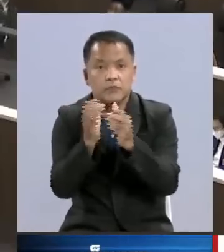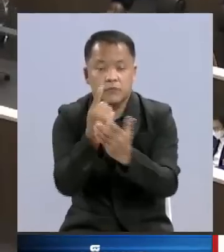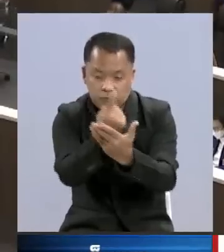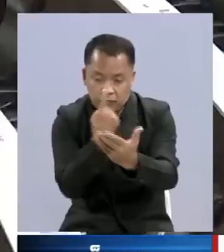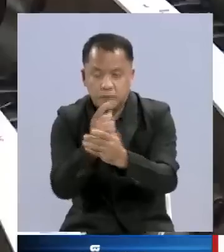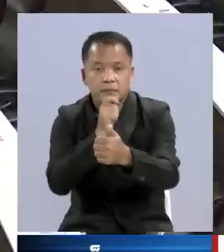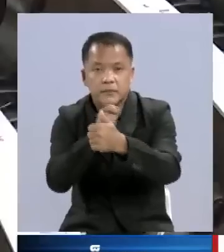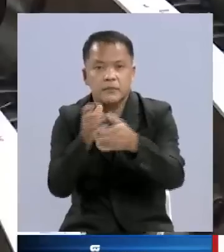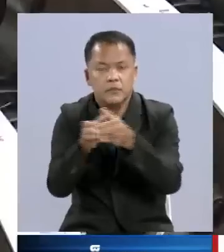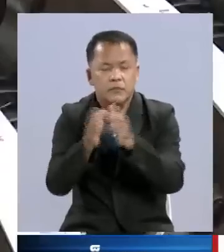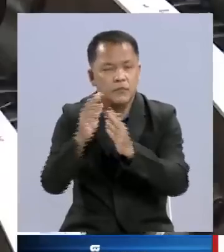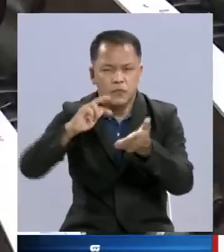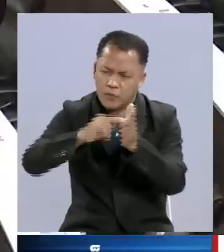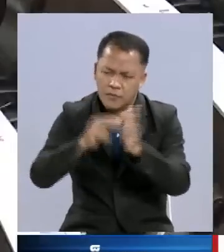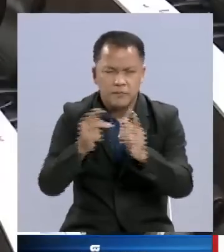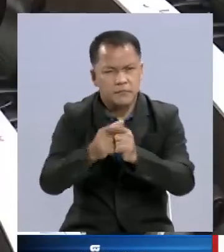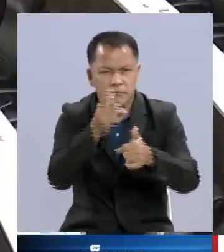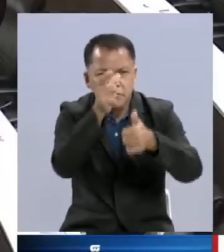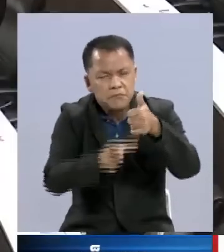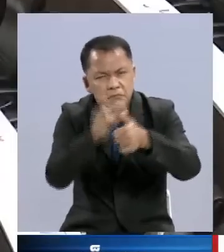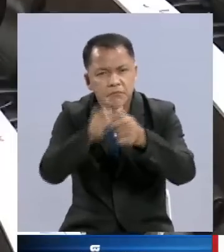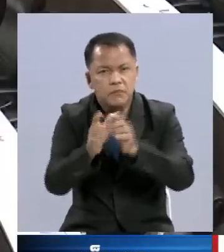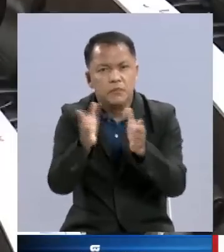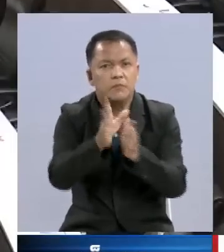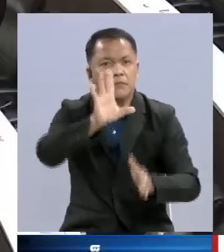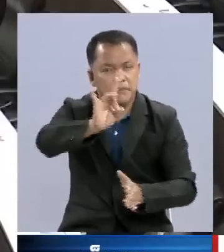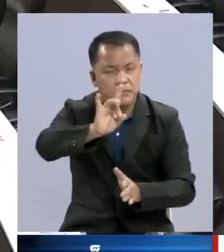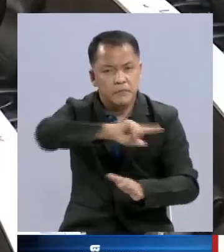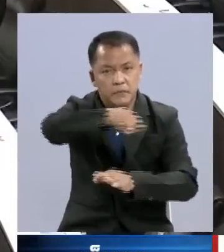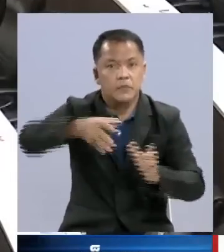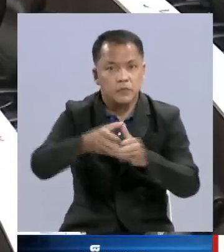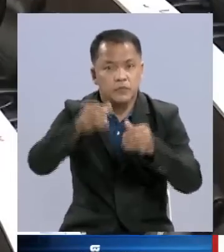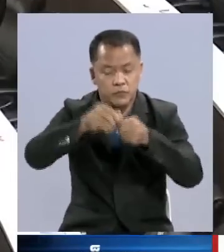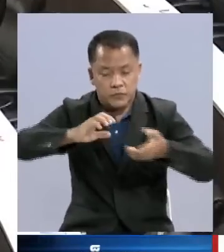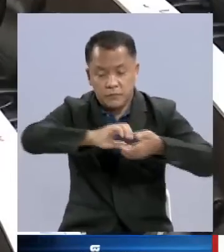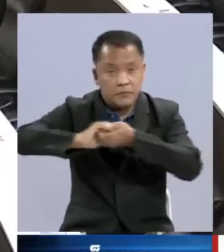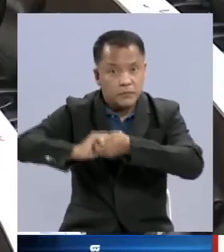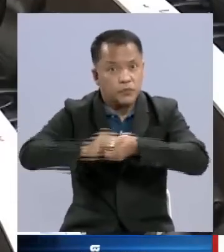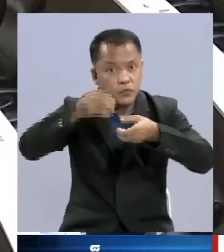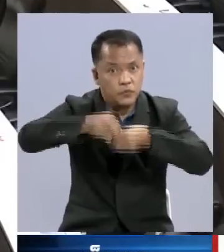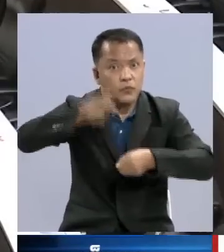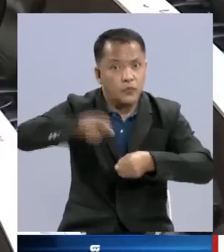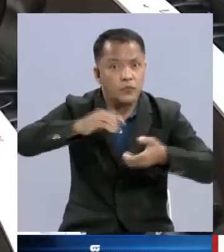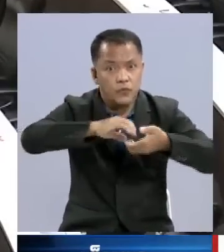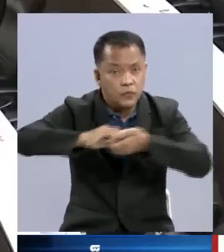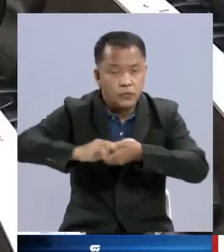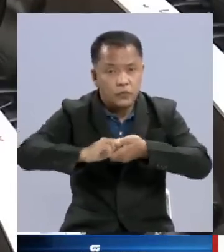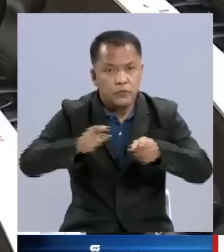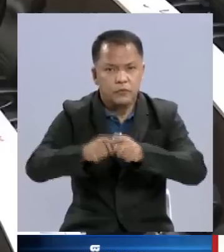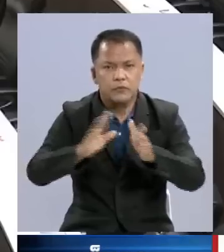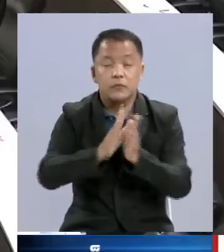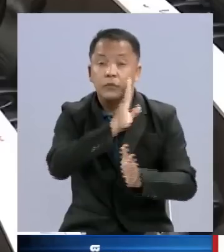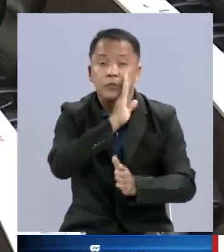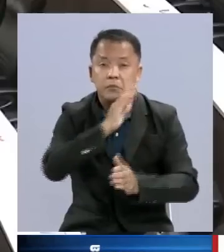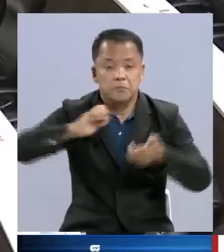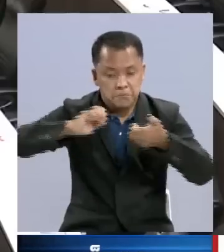นะฮะหลายฝ่ายก็ตีความไปถึงว่าเอ๊ะสุดท้าย8พรรคร่วมจะยังคงจับมือกันเหนียวแน่นแบบนี้ตลอดไปหรือว่าถ้ามัน